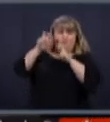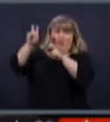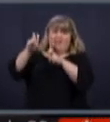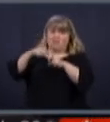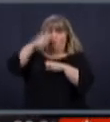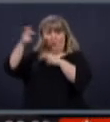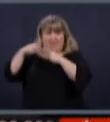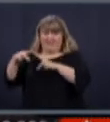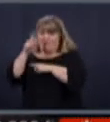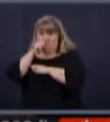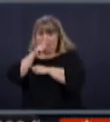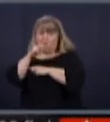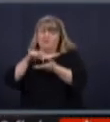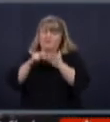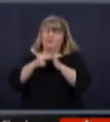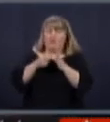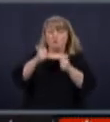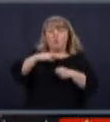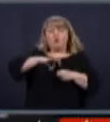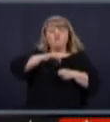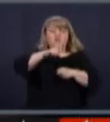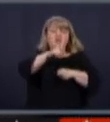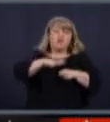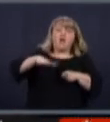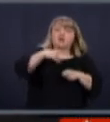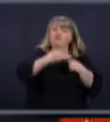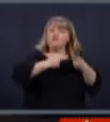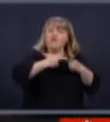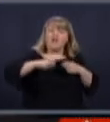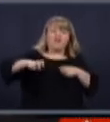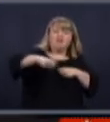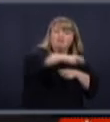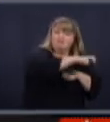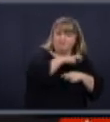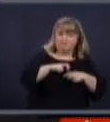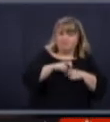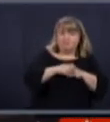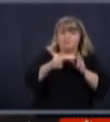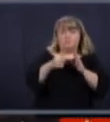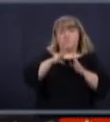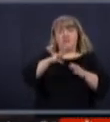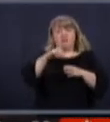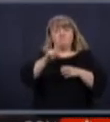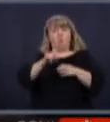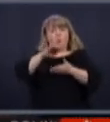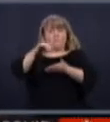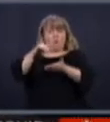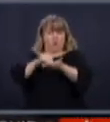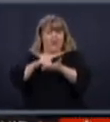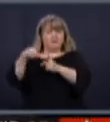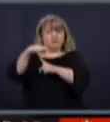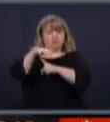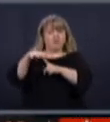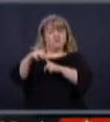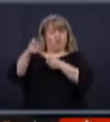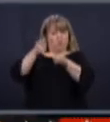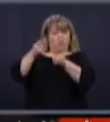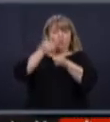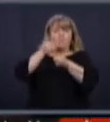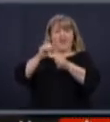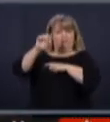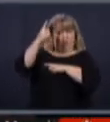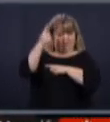infrastructures touristiques du Québec. Ça suppose qu'à Montréal, entre autres, la situation soit davantage sous contrôle.